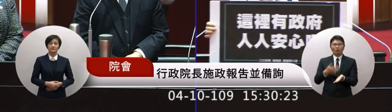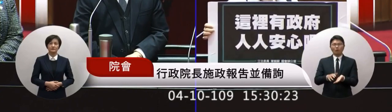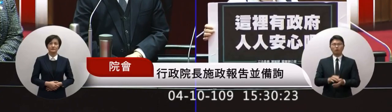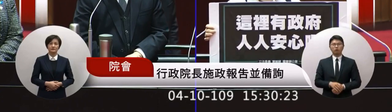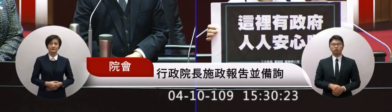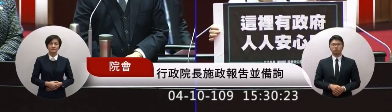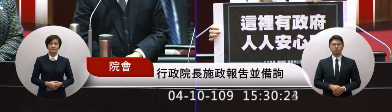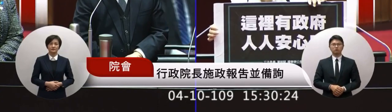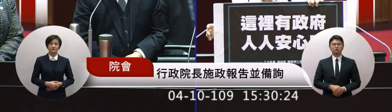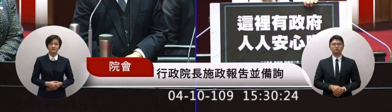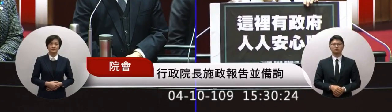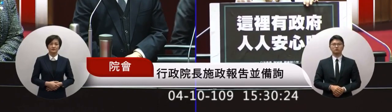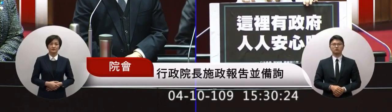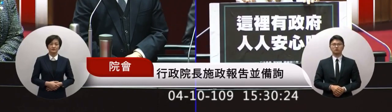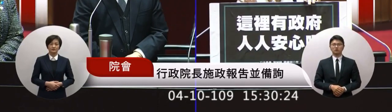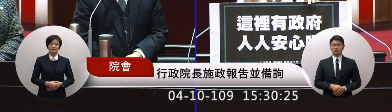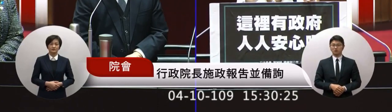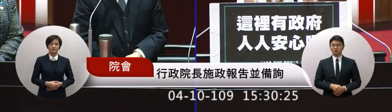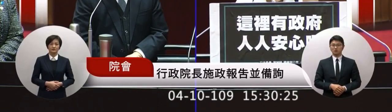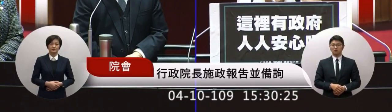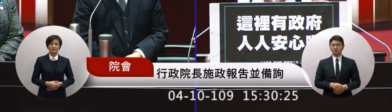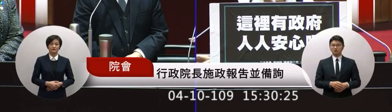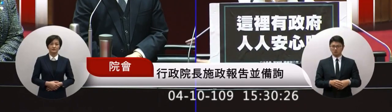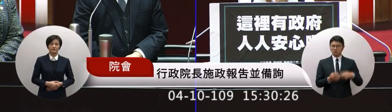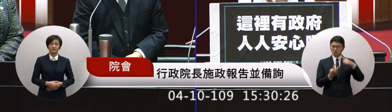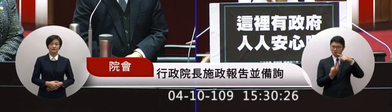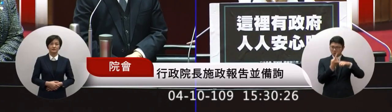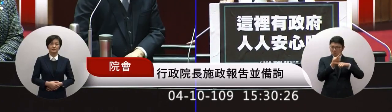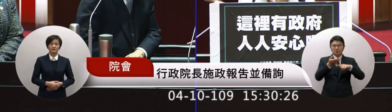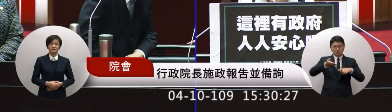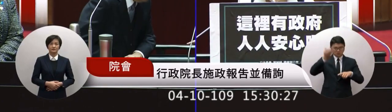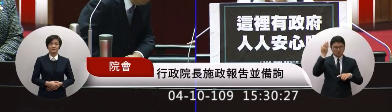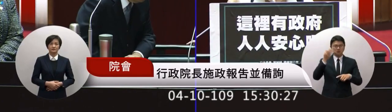其实啊，他们的占比都超过一半以上啊。